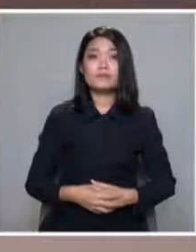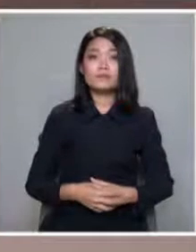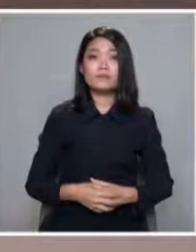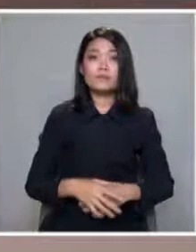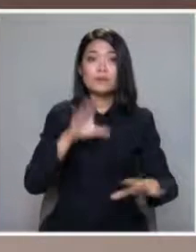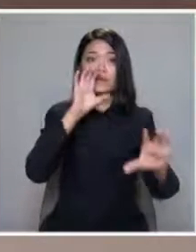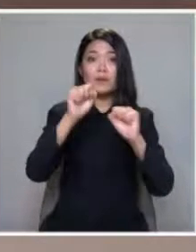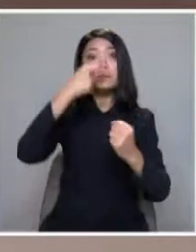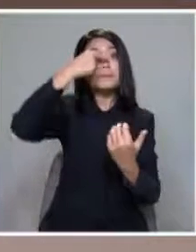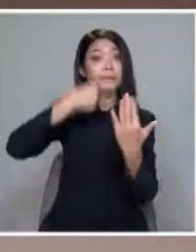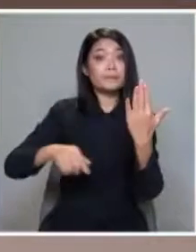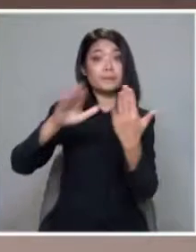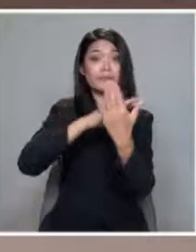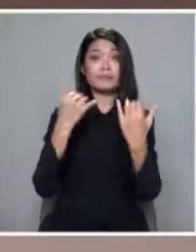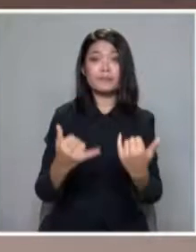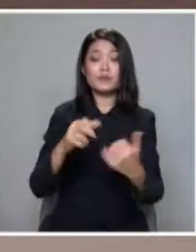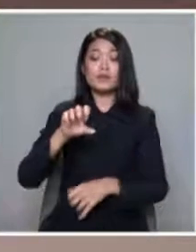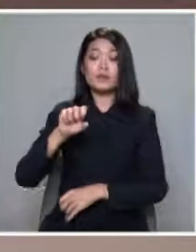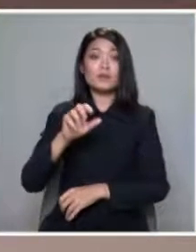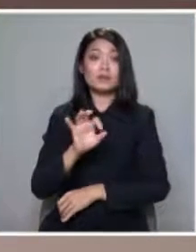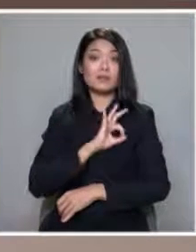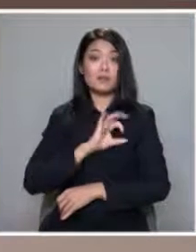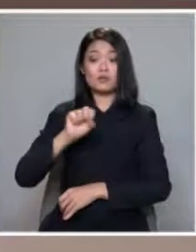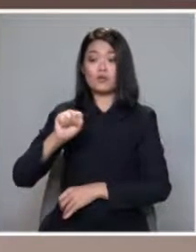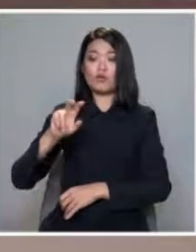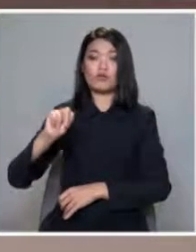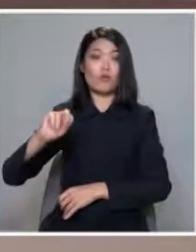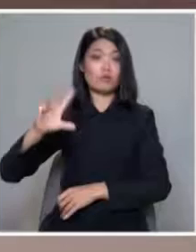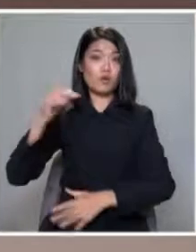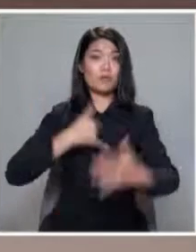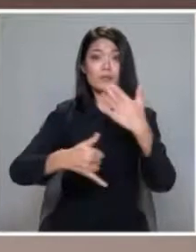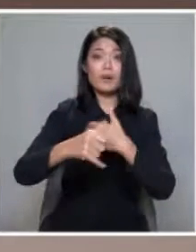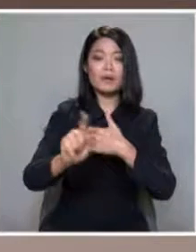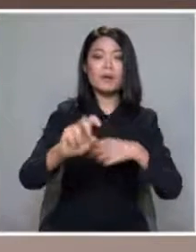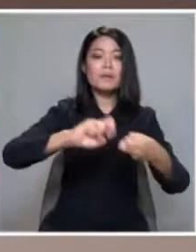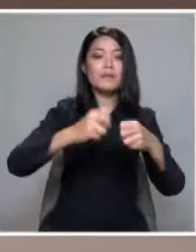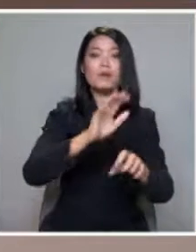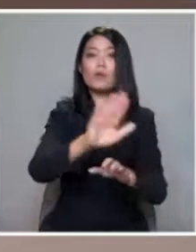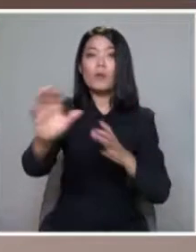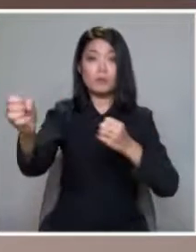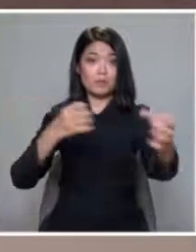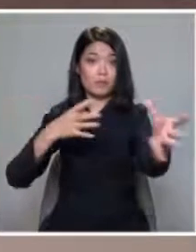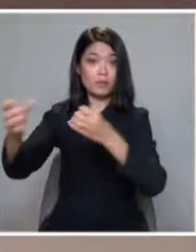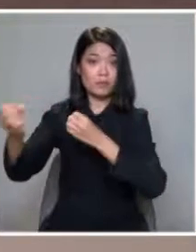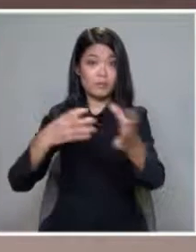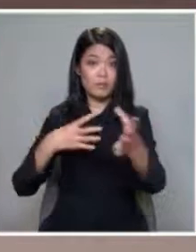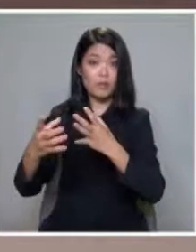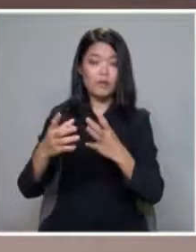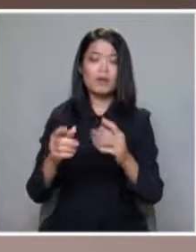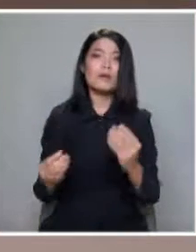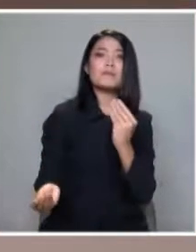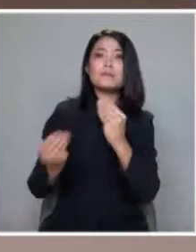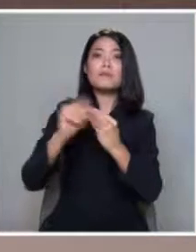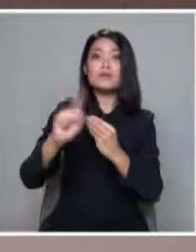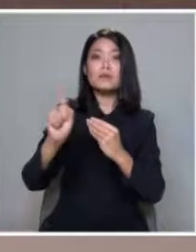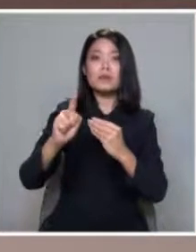แต่ถ้าจะมาดูทางฝั่งของบ้านเราสมาชิกสภานิติบัญญัติแห่งชาติก็ลงพื้นที่เข้าไปรับฟังเรื่องของปัญหานะคะพร้อมปรับเพิ่มศักยภาพในเรื่